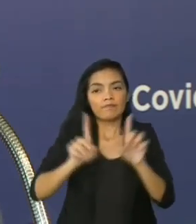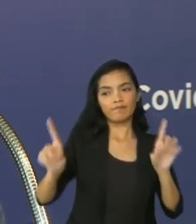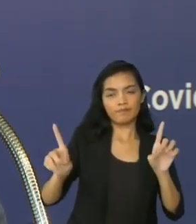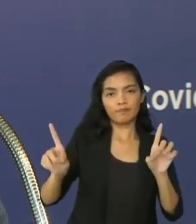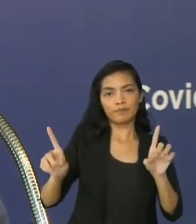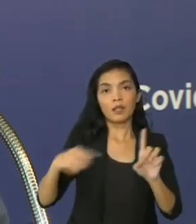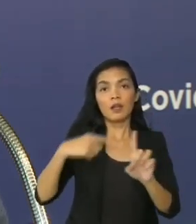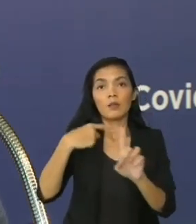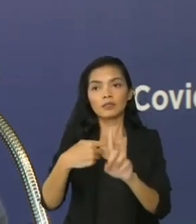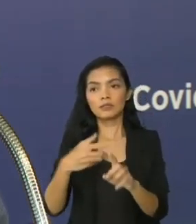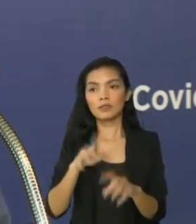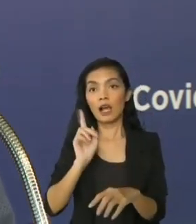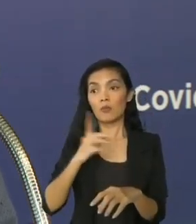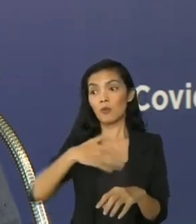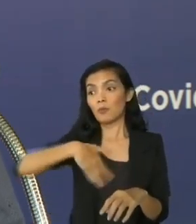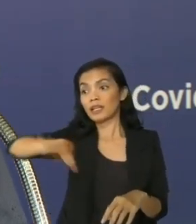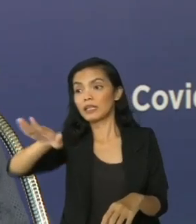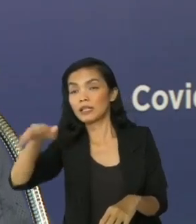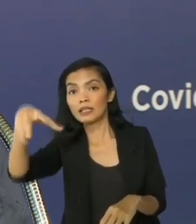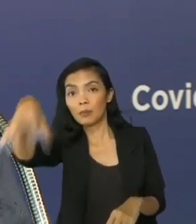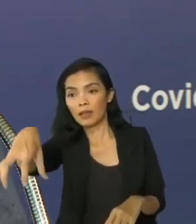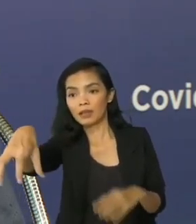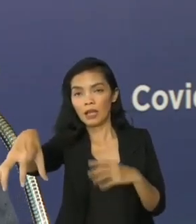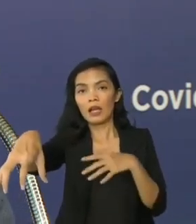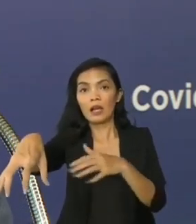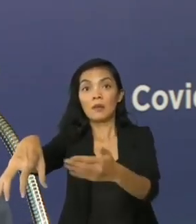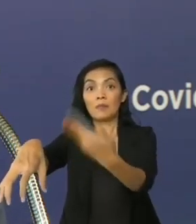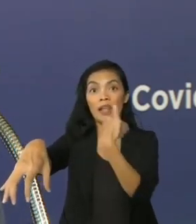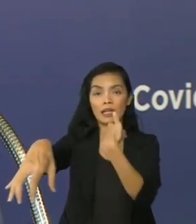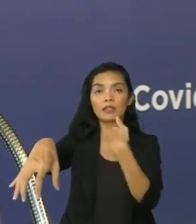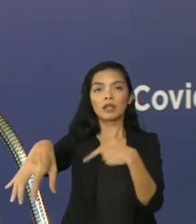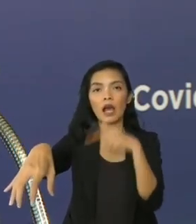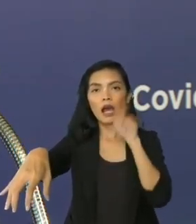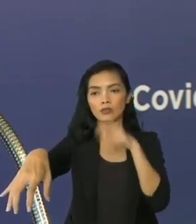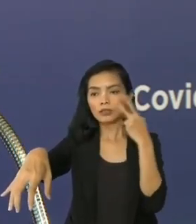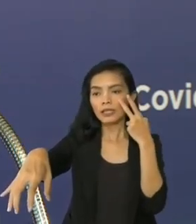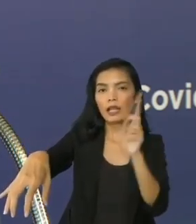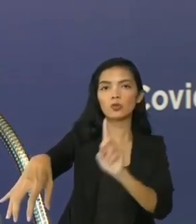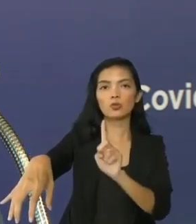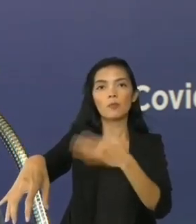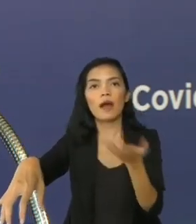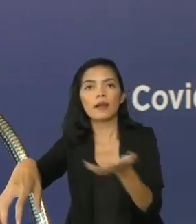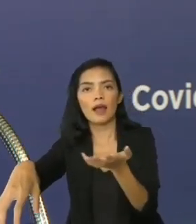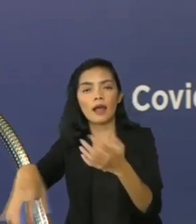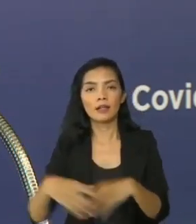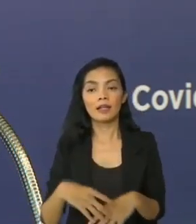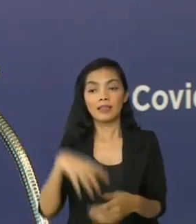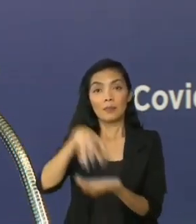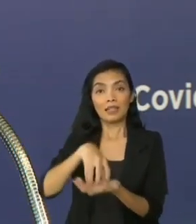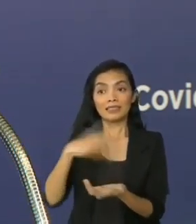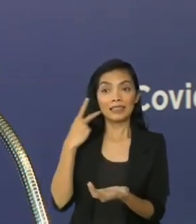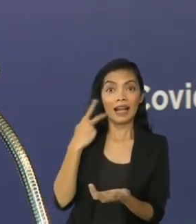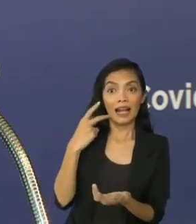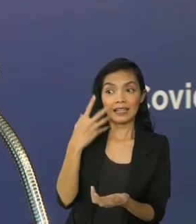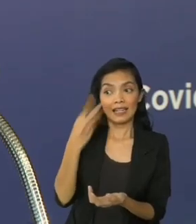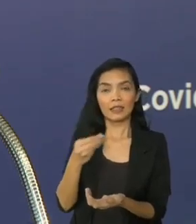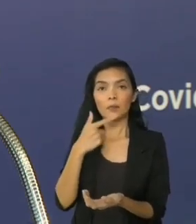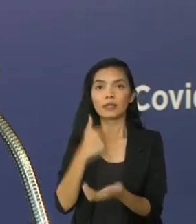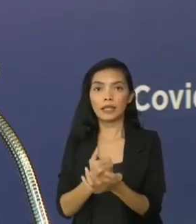daerah yang dituju nah posjaga Desa ini sangat penting dalam konteks untuk melakukan pemantauan